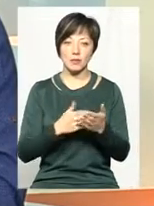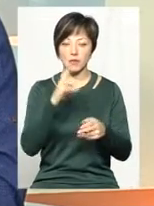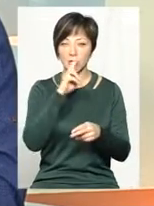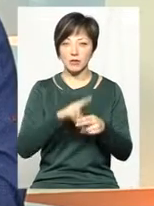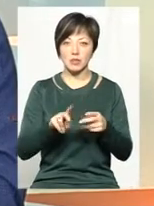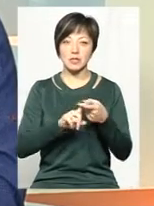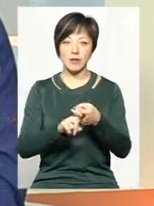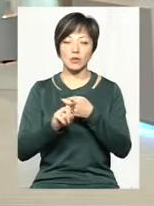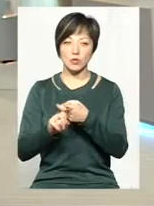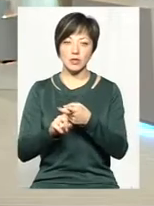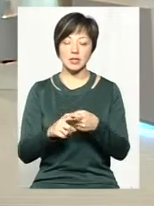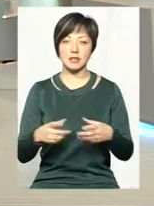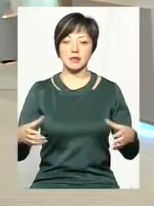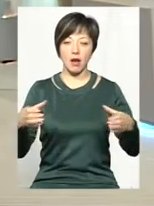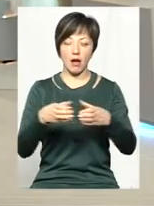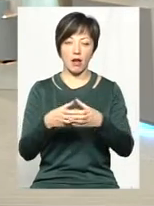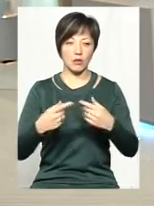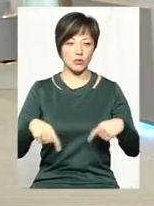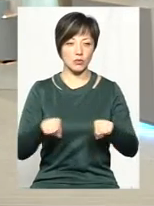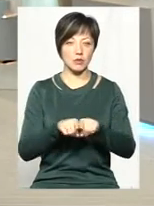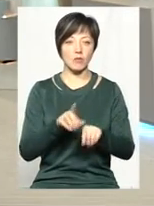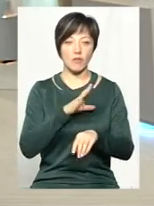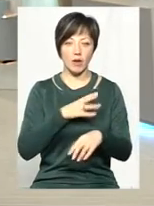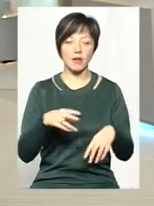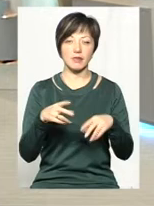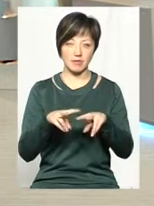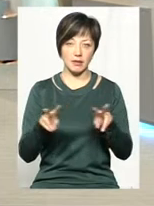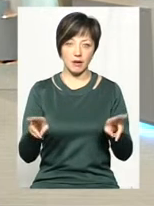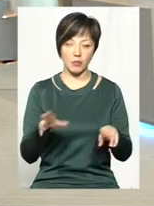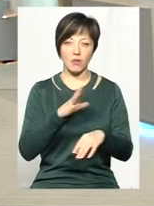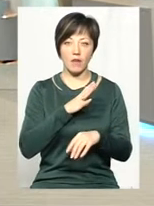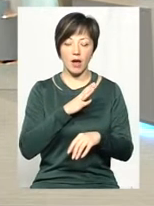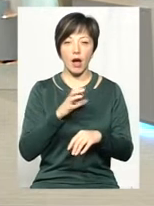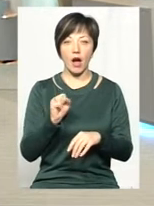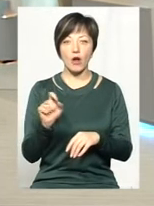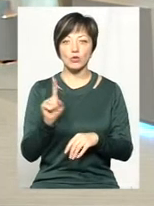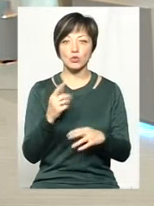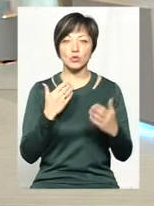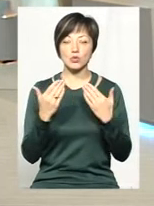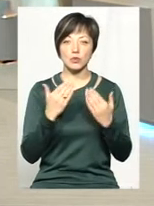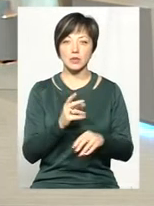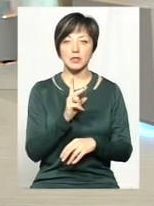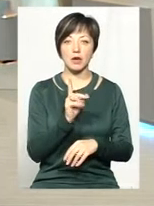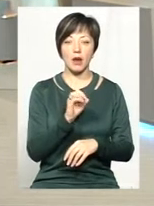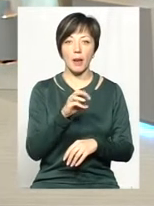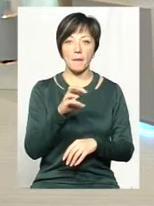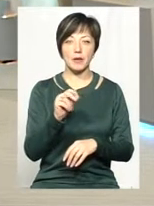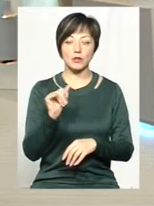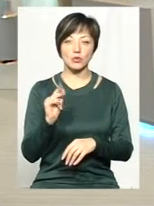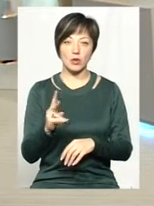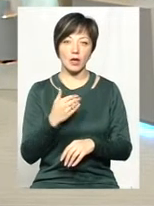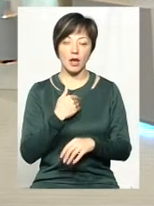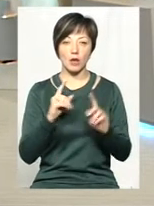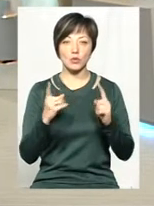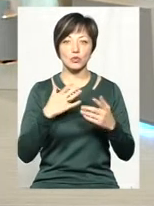втрачаємо зв'язок, наприклад, з цілою галузю. Ну, буває і таке. Ось. А що стосується Кременчуга, я